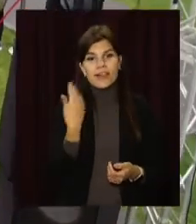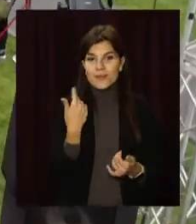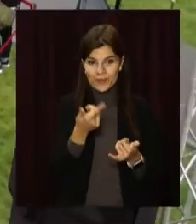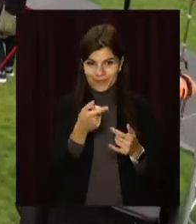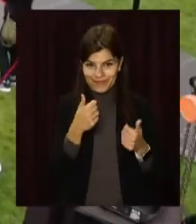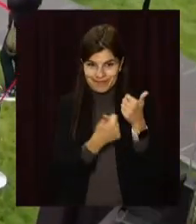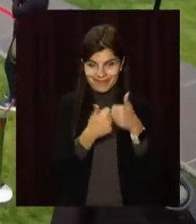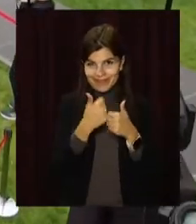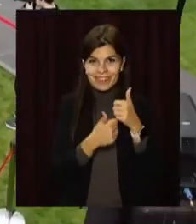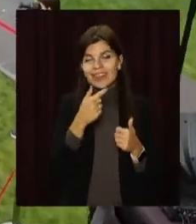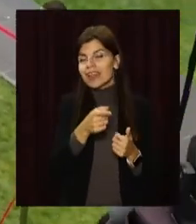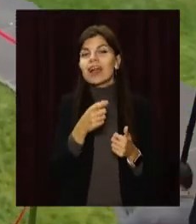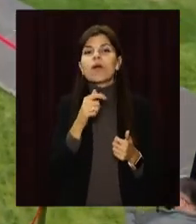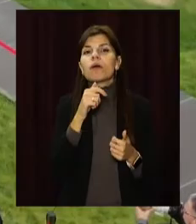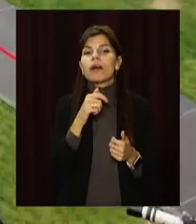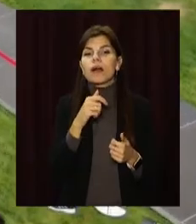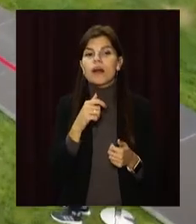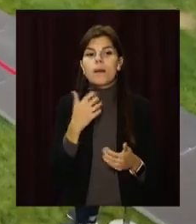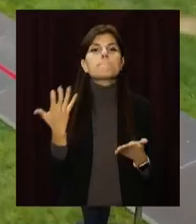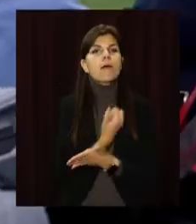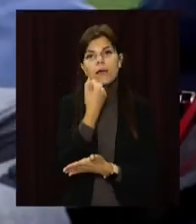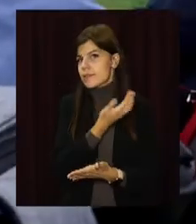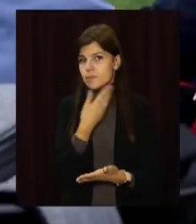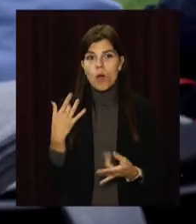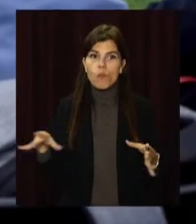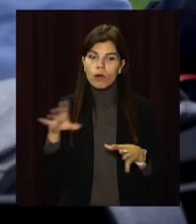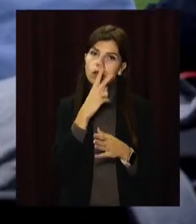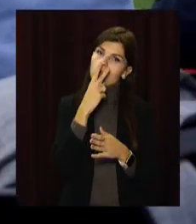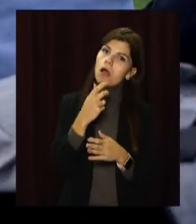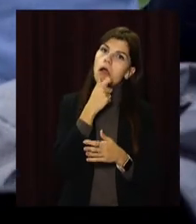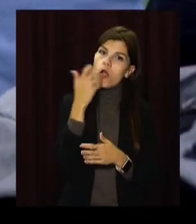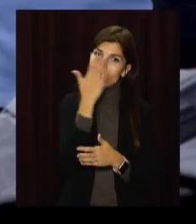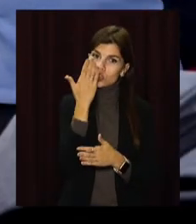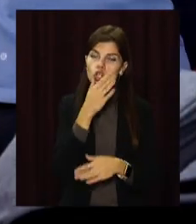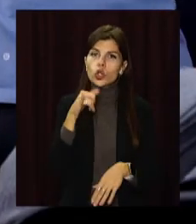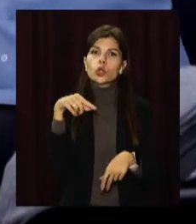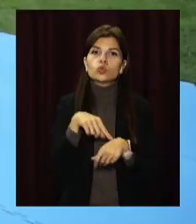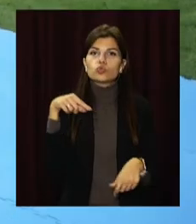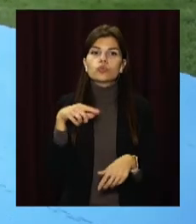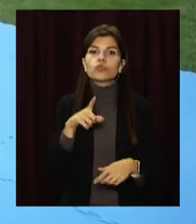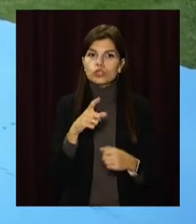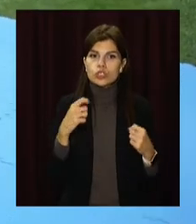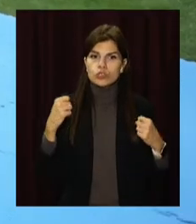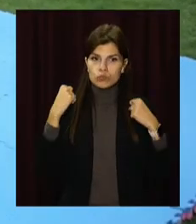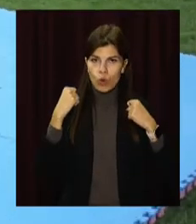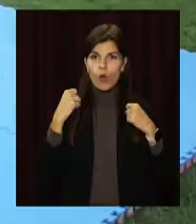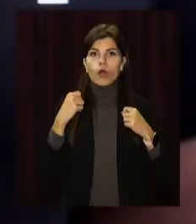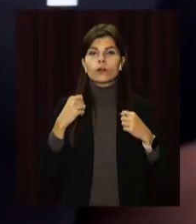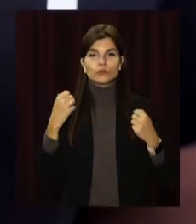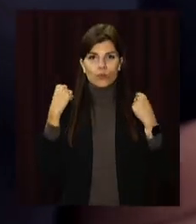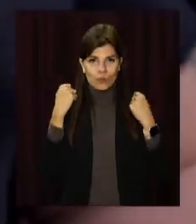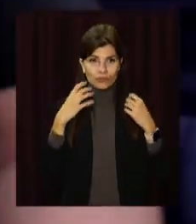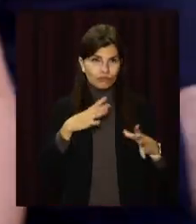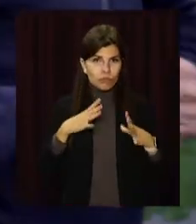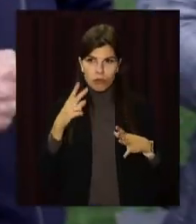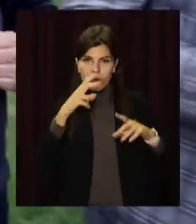Показові виступи, аби містяни, які прогулюються ось тут за кілька метрів, могли побачити і відчути переваги здорового способу життя.